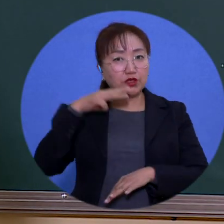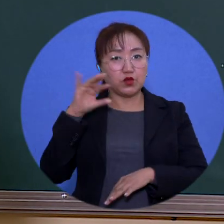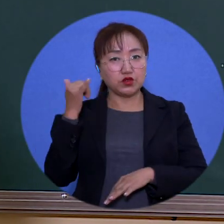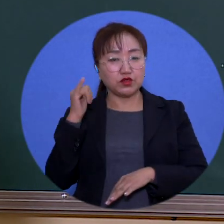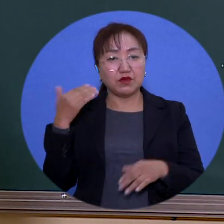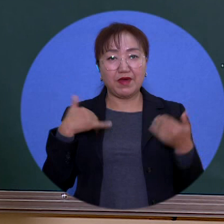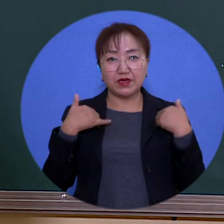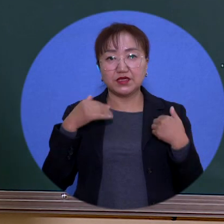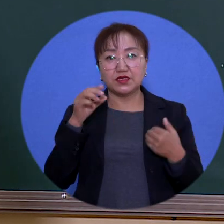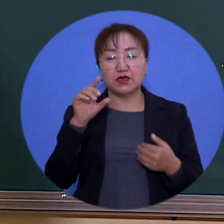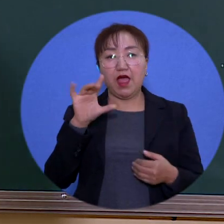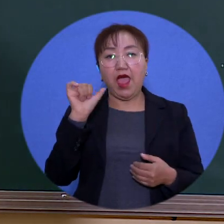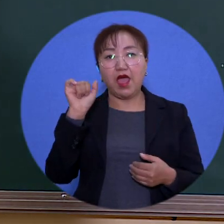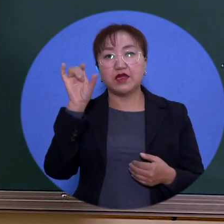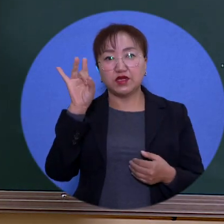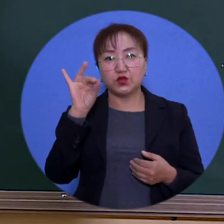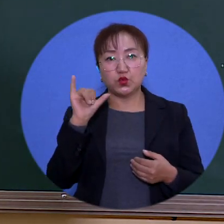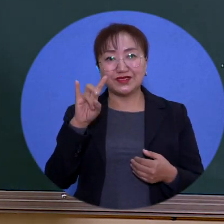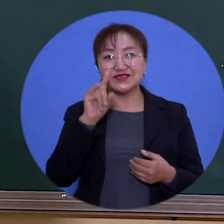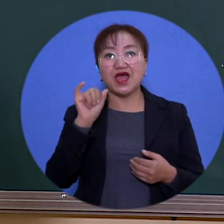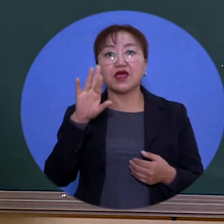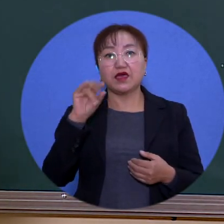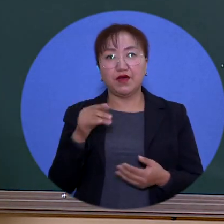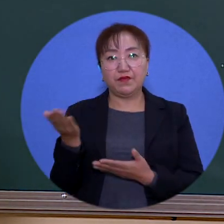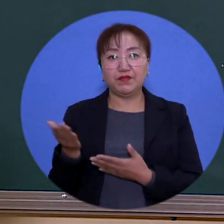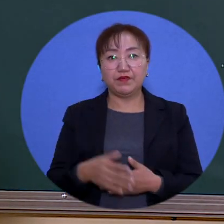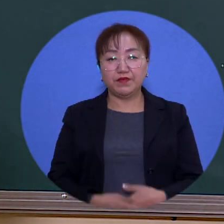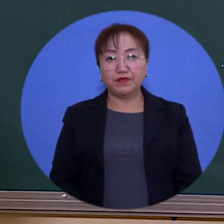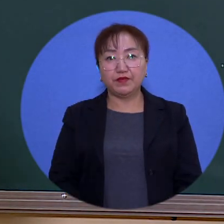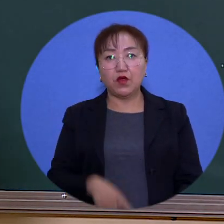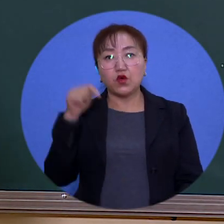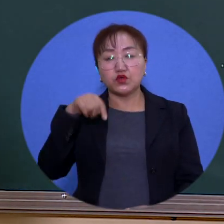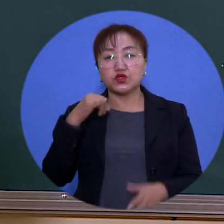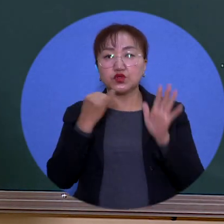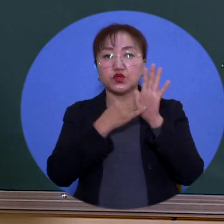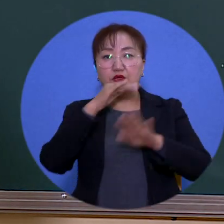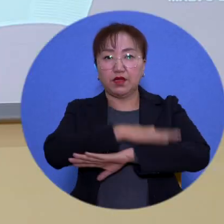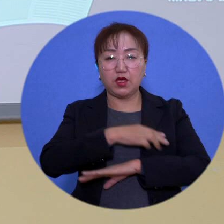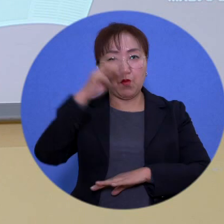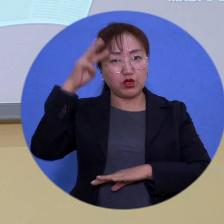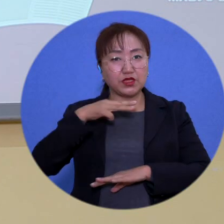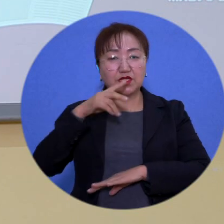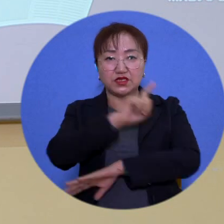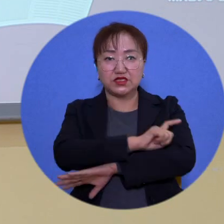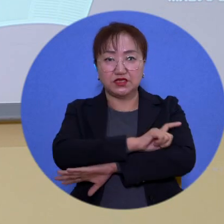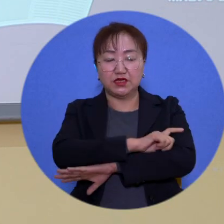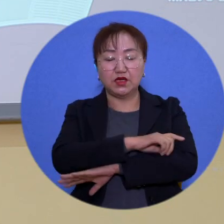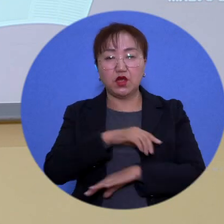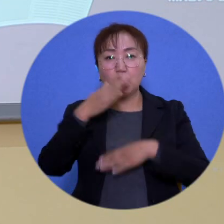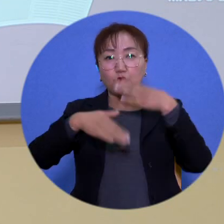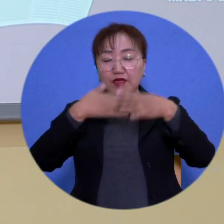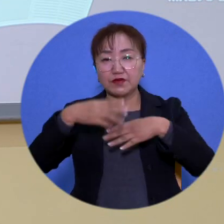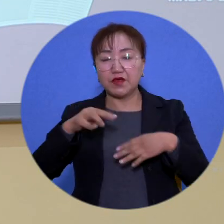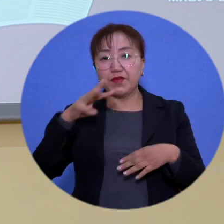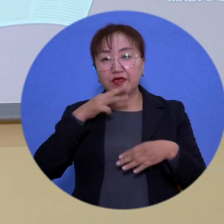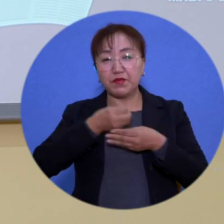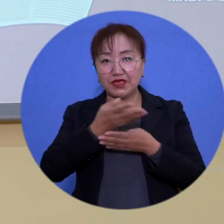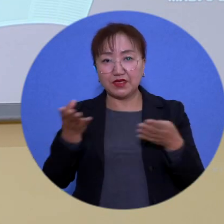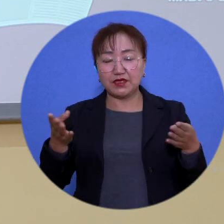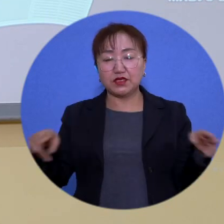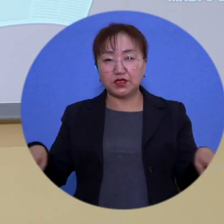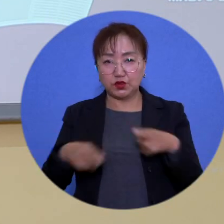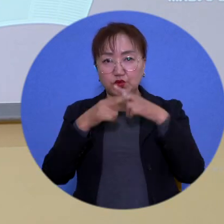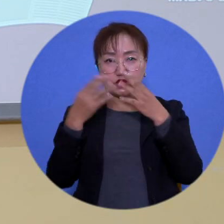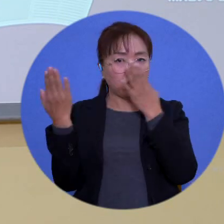དེ